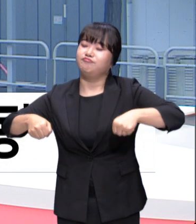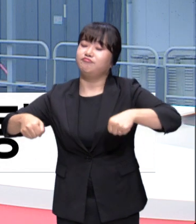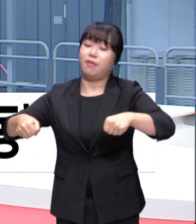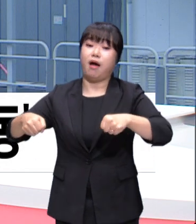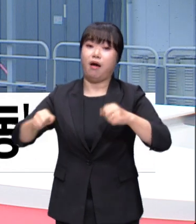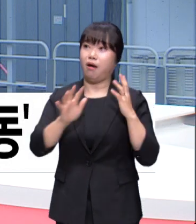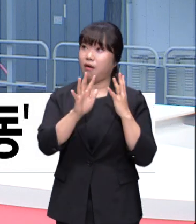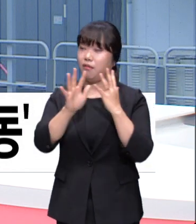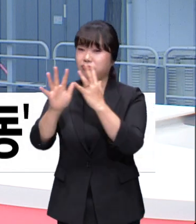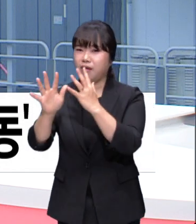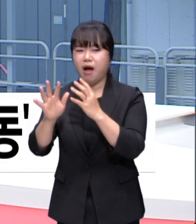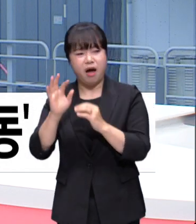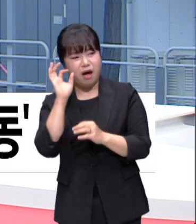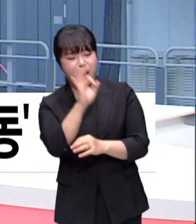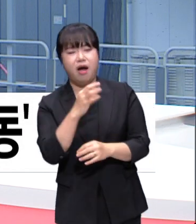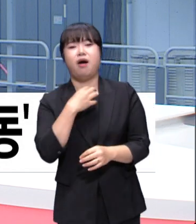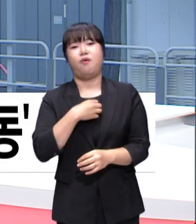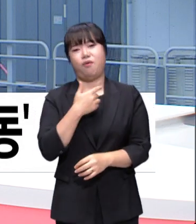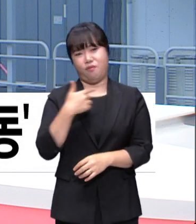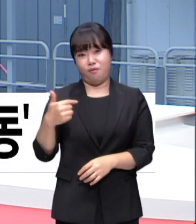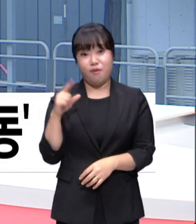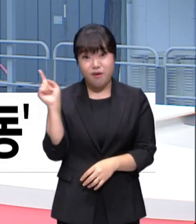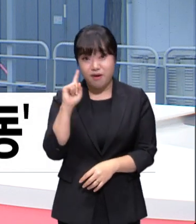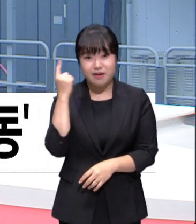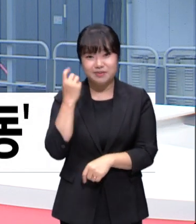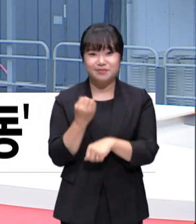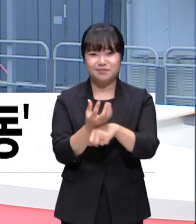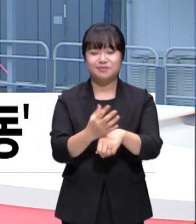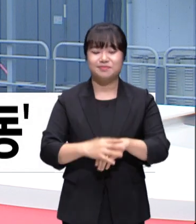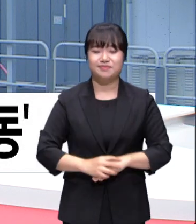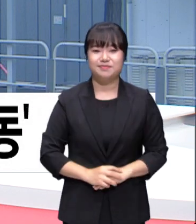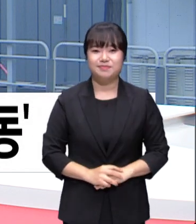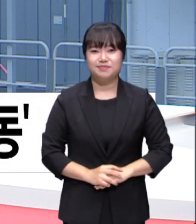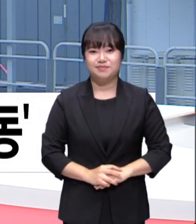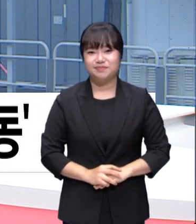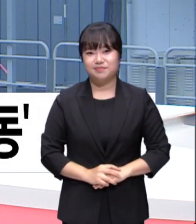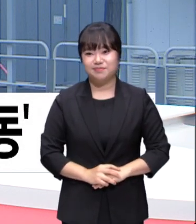등교했는데 걱정이 이만저만이 아닙니다. 김대우 기자가 취재했습니다.